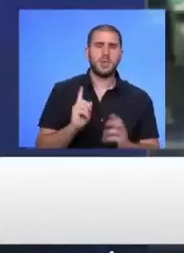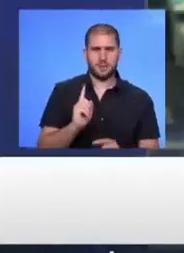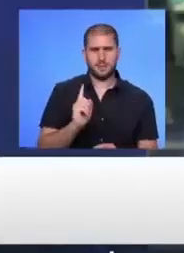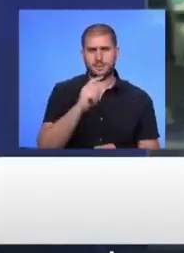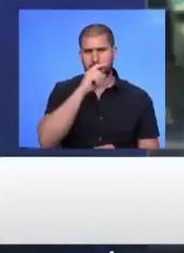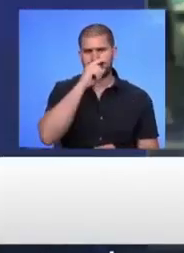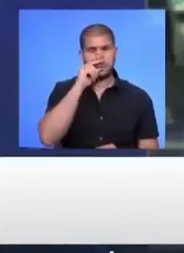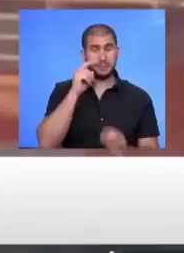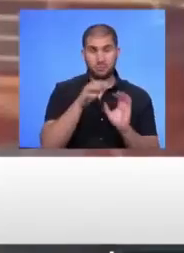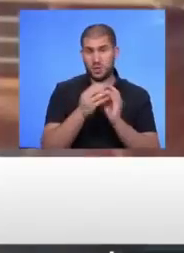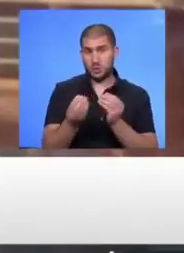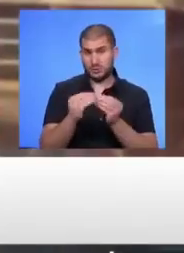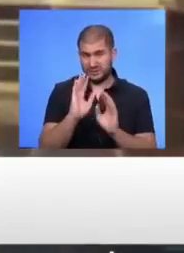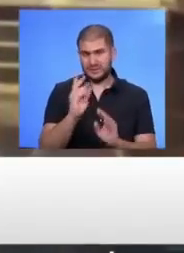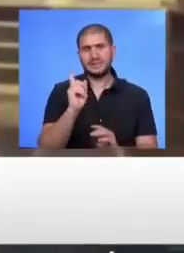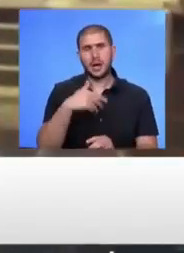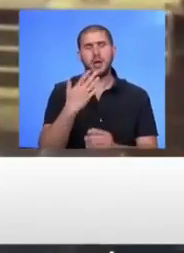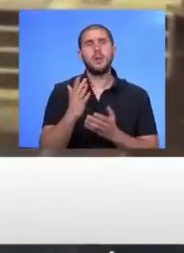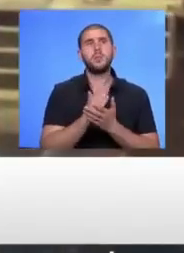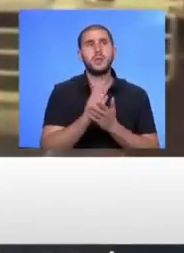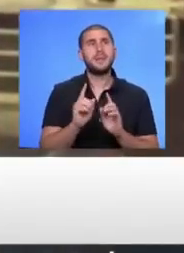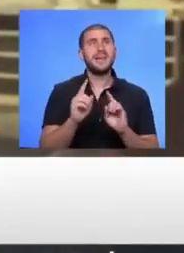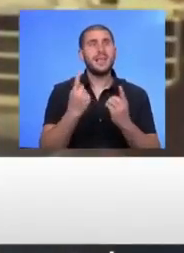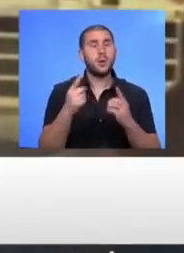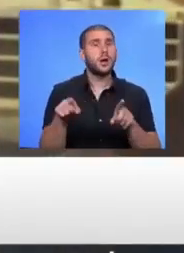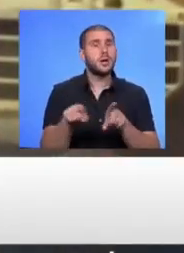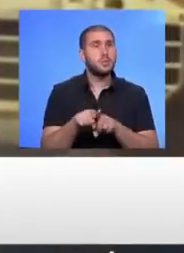משפט אחד, צריך להיות מוכנים לאירוע שכזה